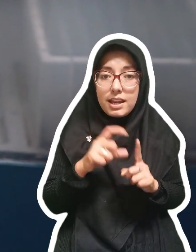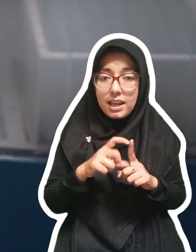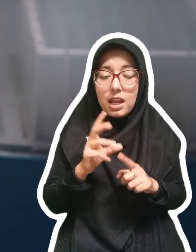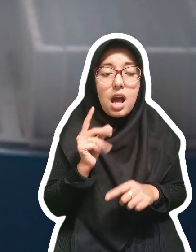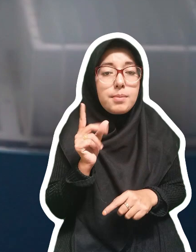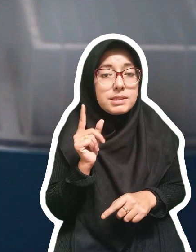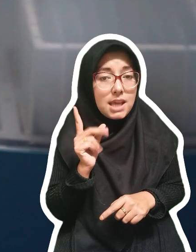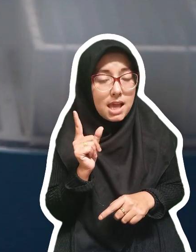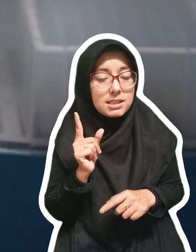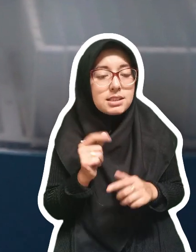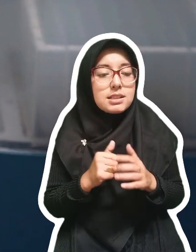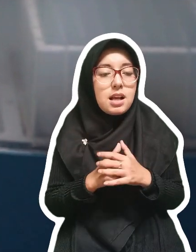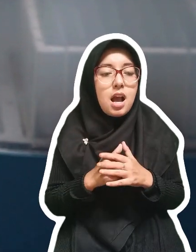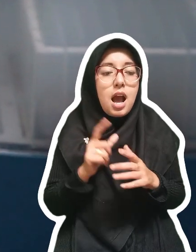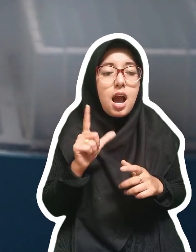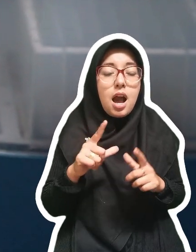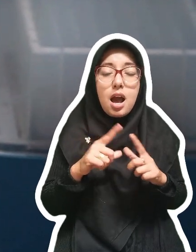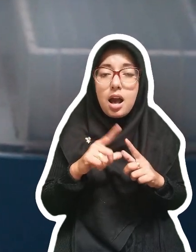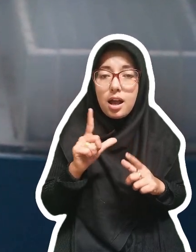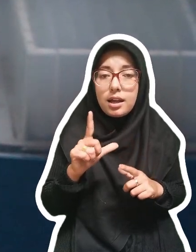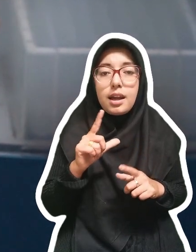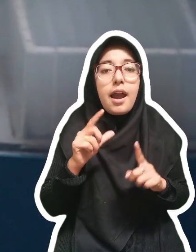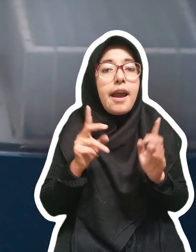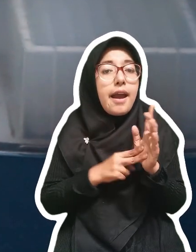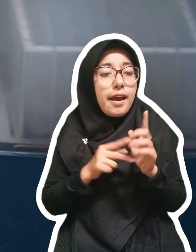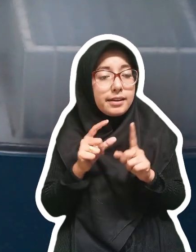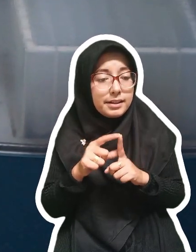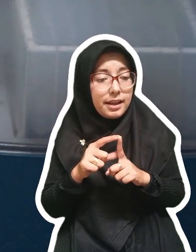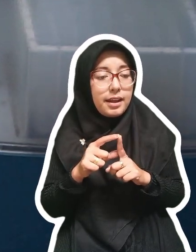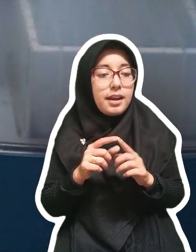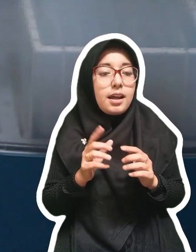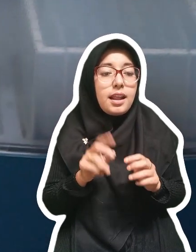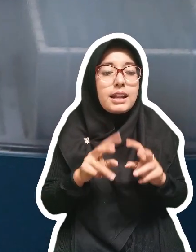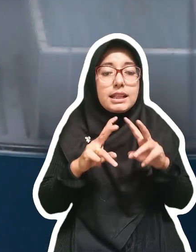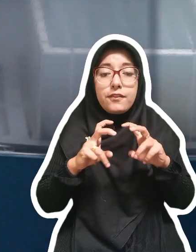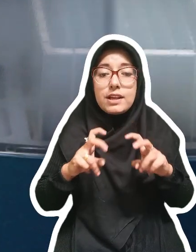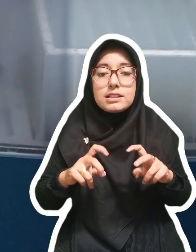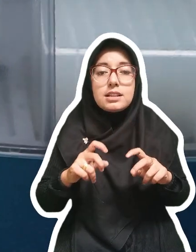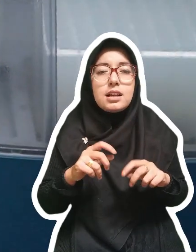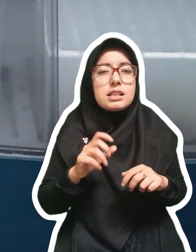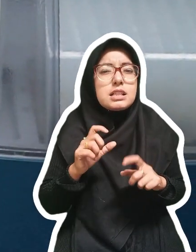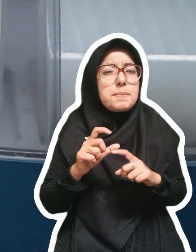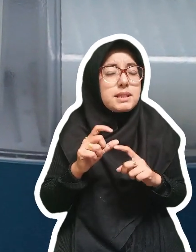rabies, AI, ND, dan identifikasi spesies baru.